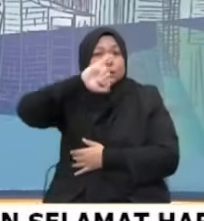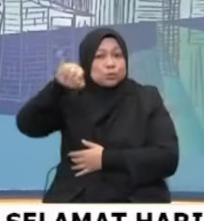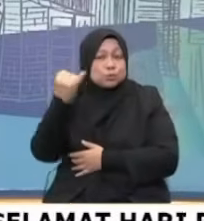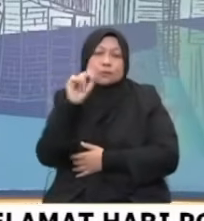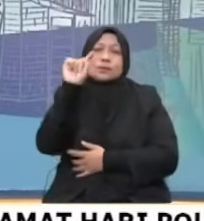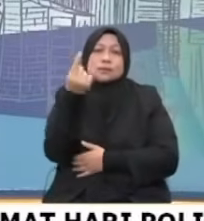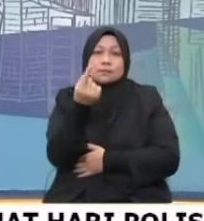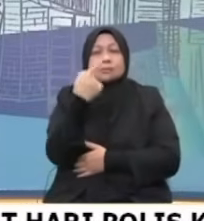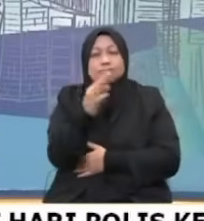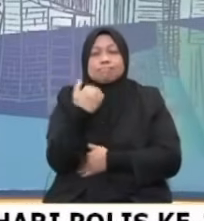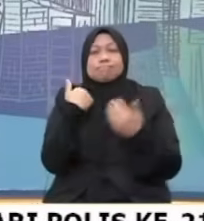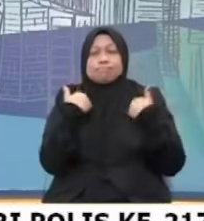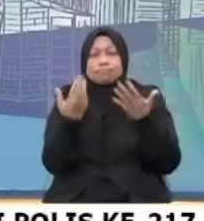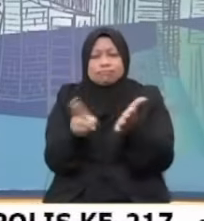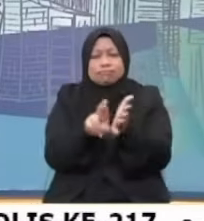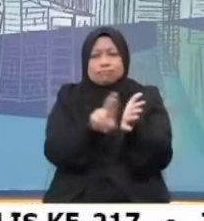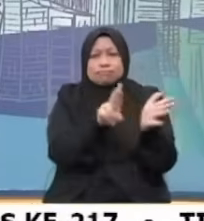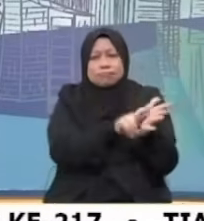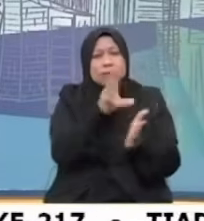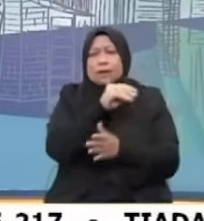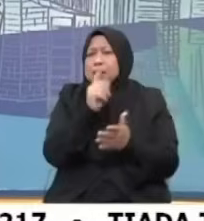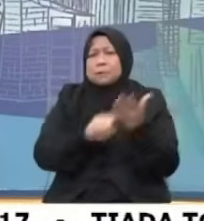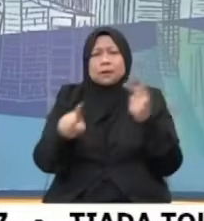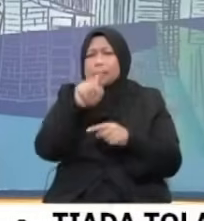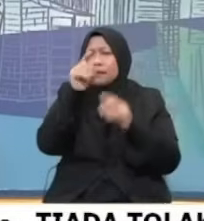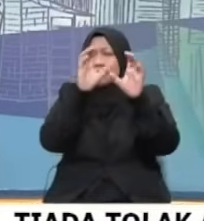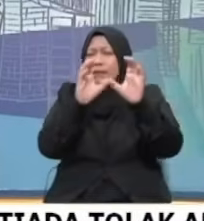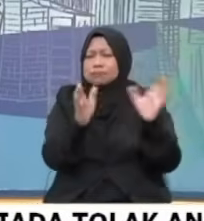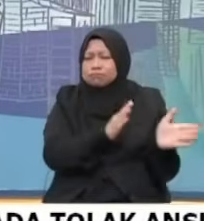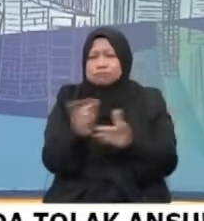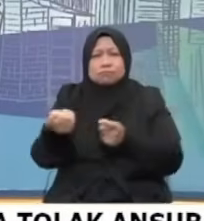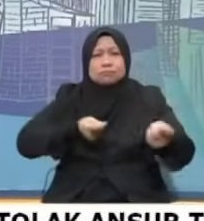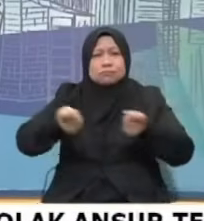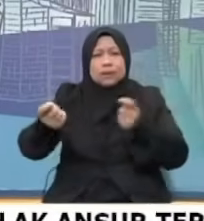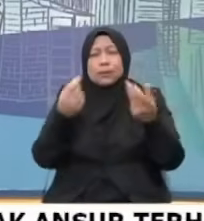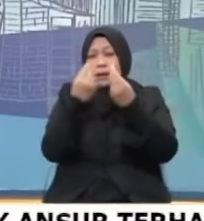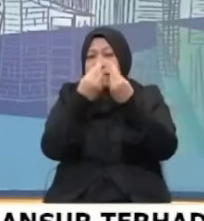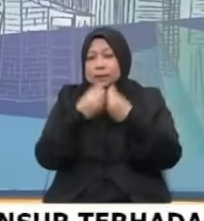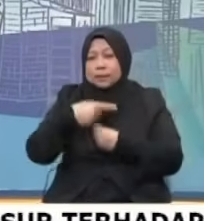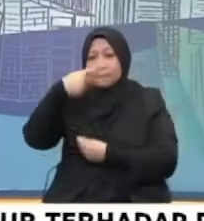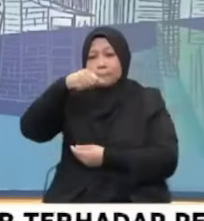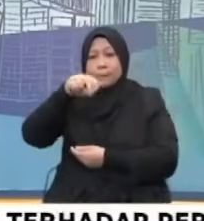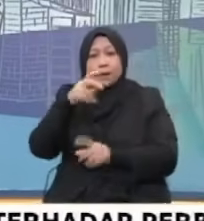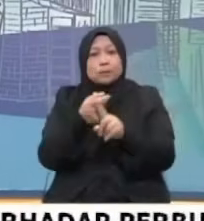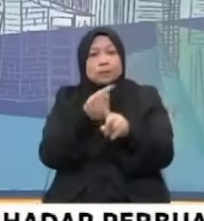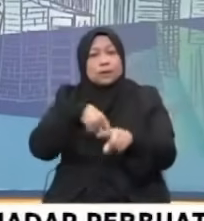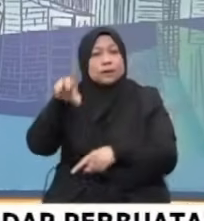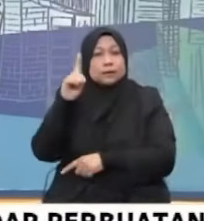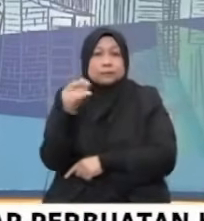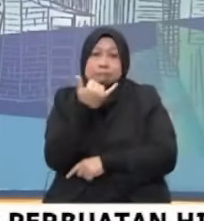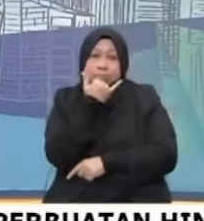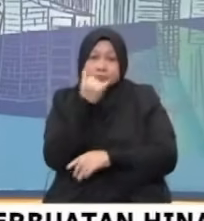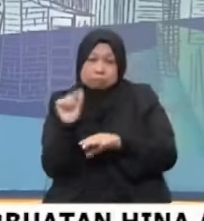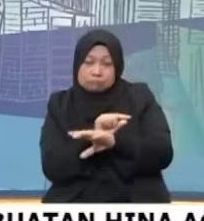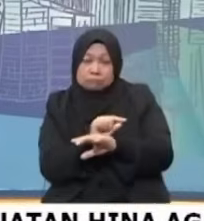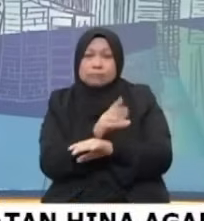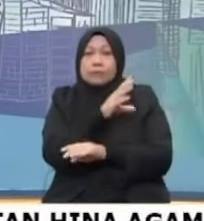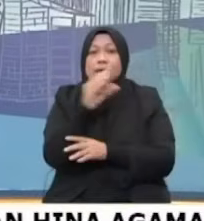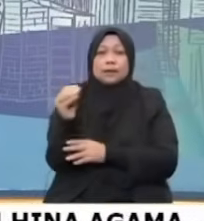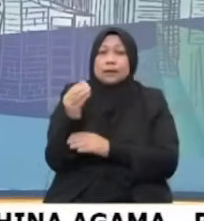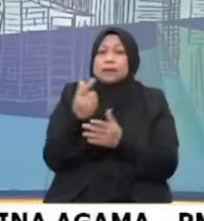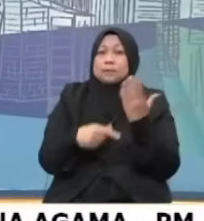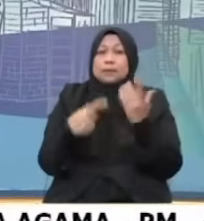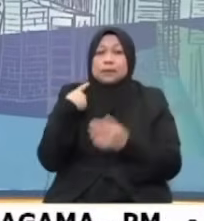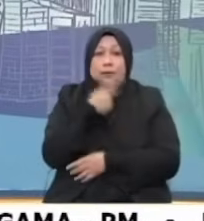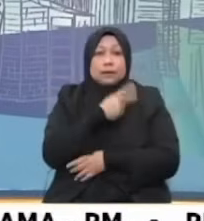juta sahaja yang telah mendaftar dan Apakah langkah kawalan data padu daripada disalahgunakan dan